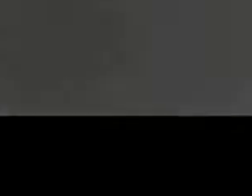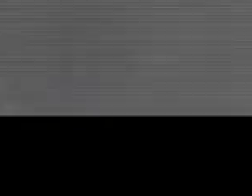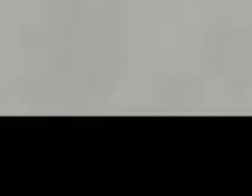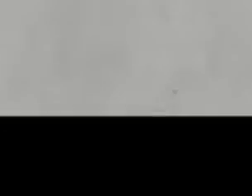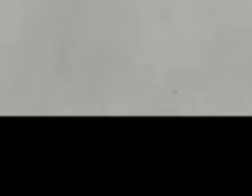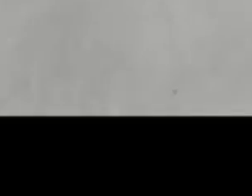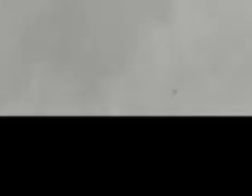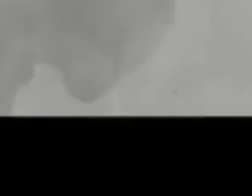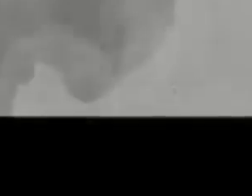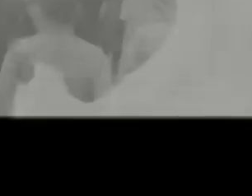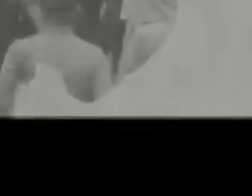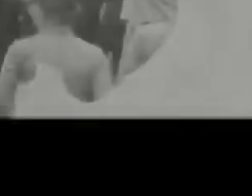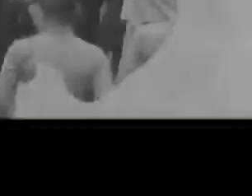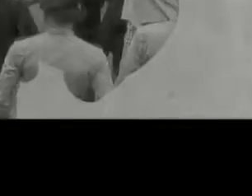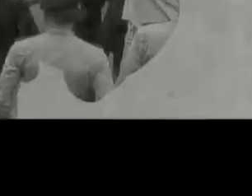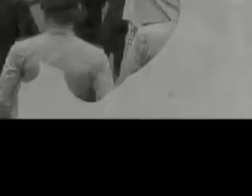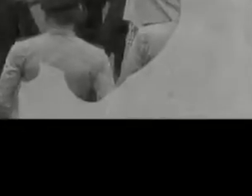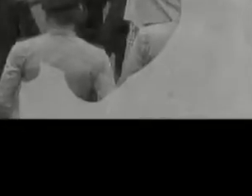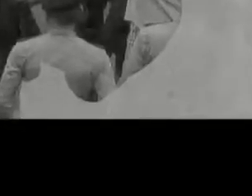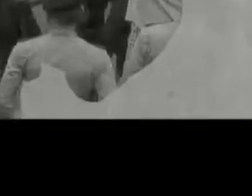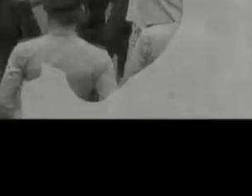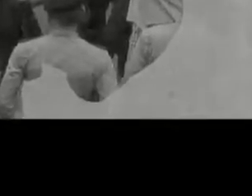sebelum fajar